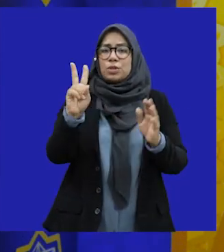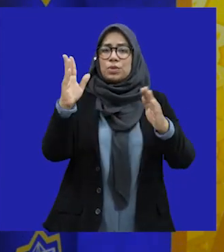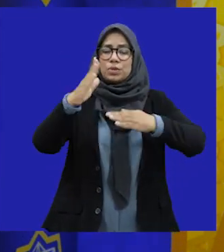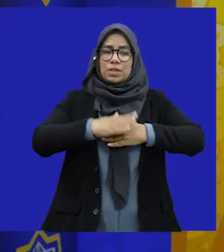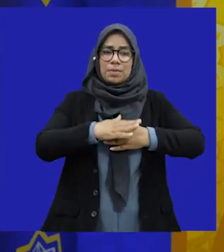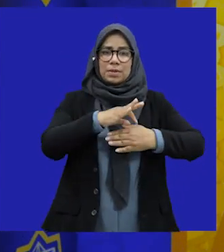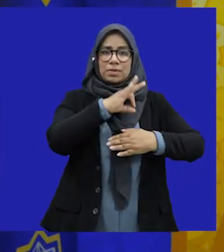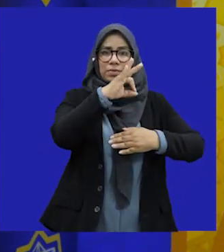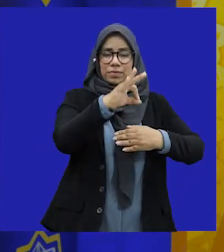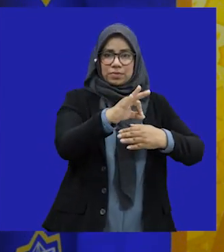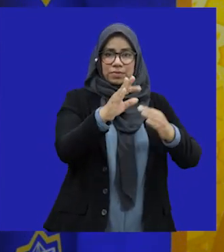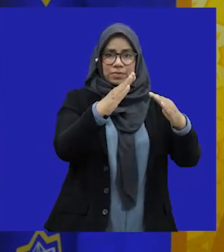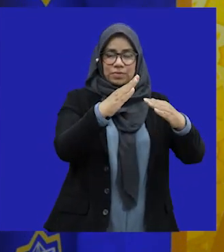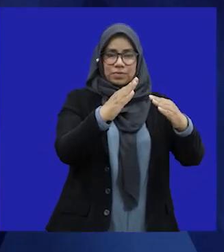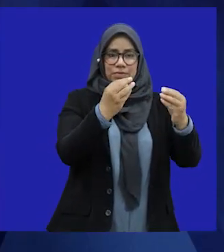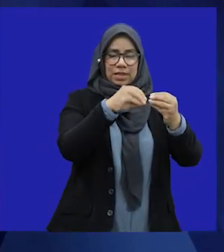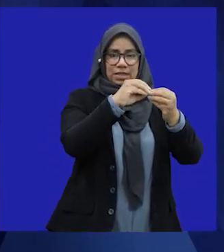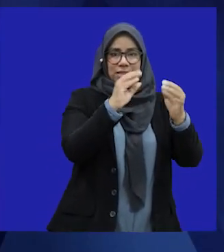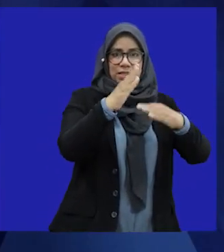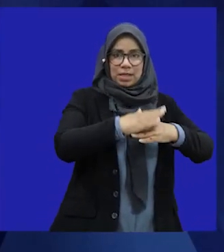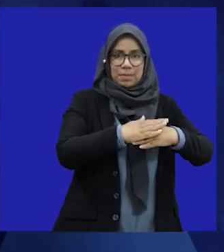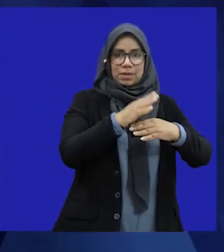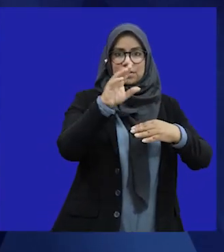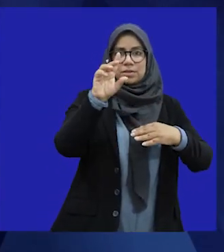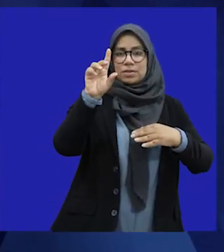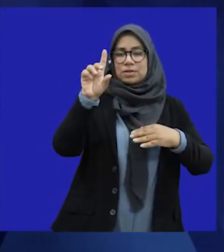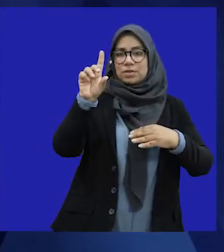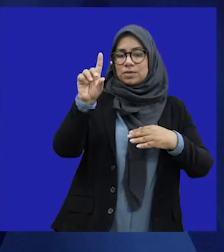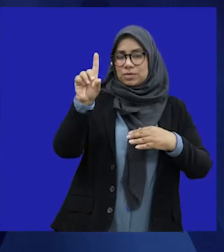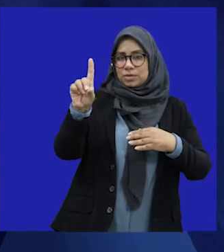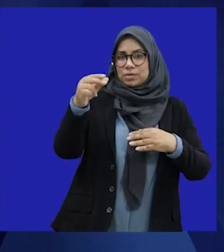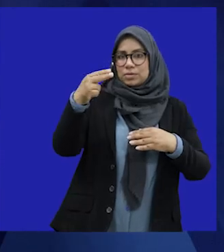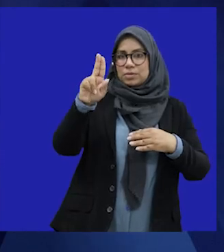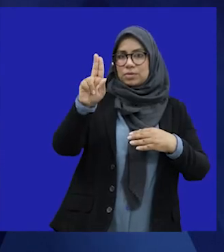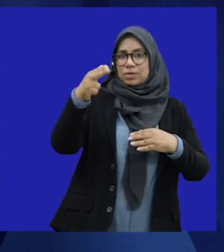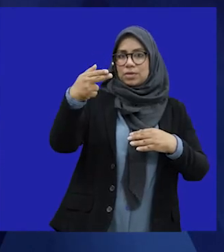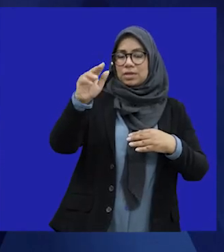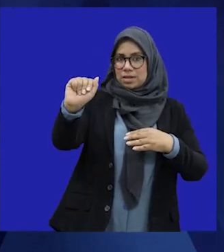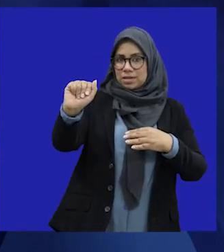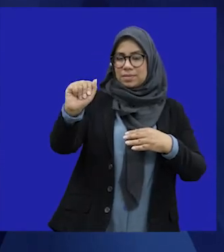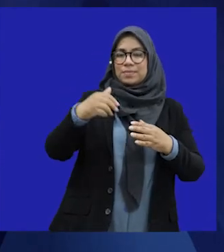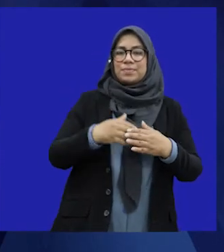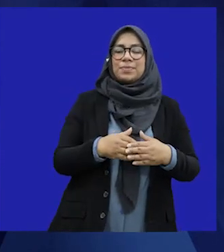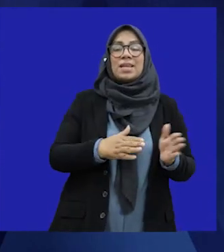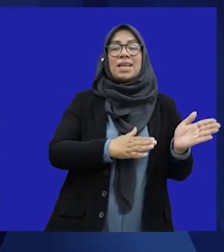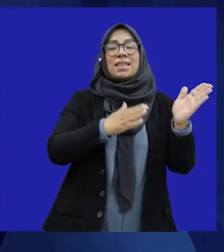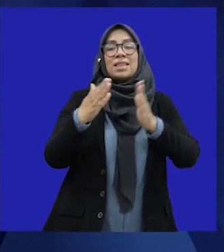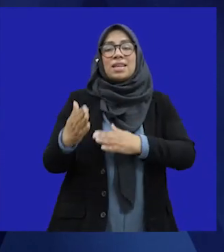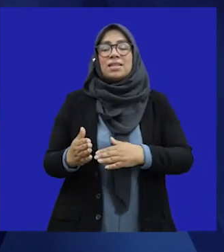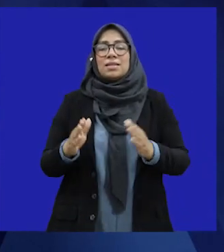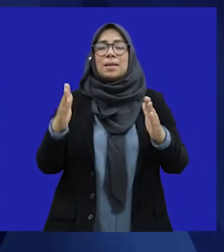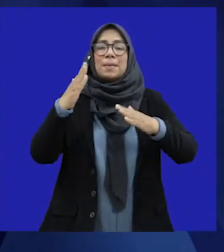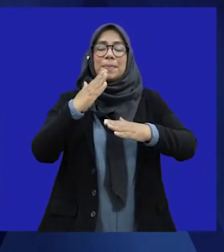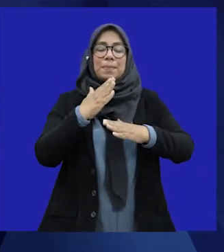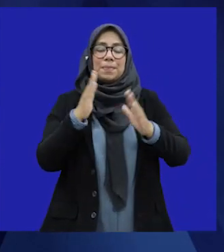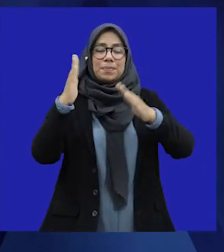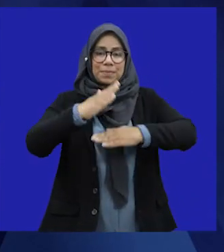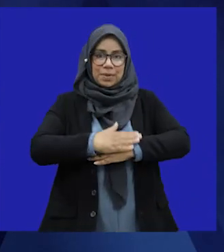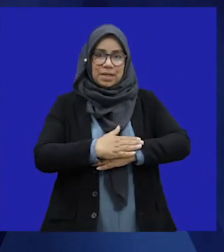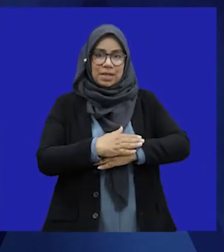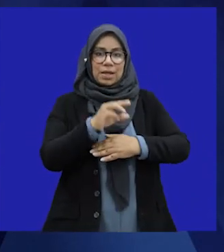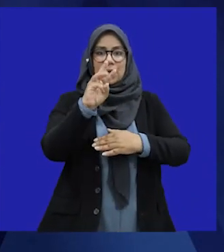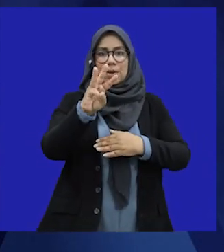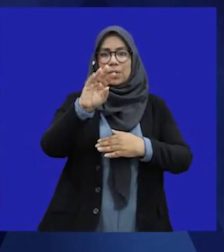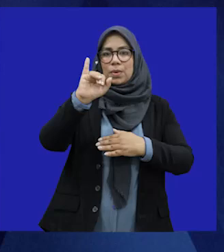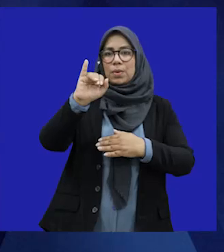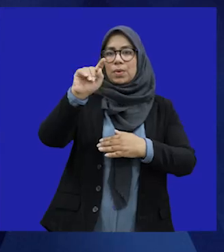2 rak'ats in the forenoon. وأن أوتر قبل أن أنام, and to pray the witr